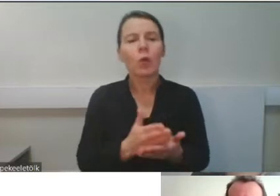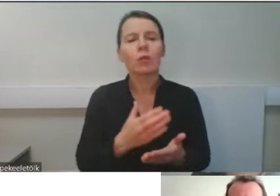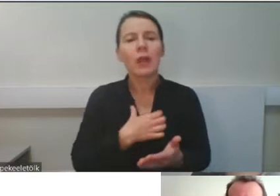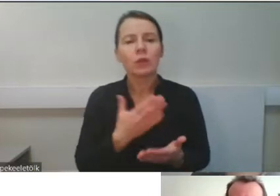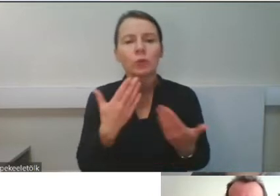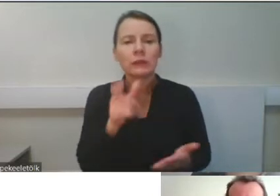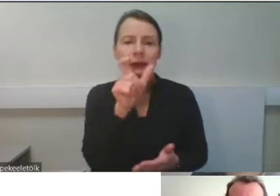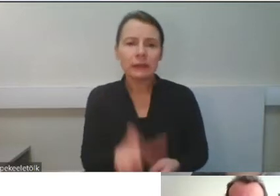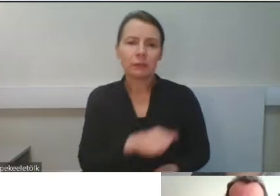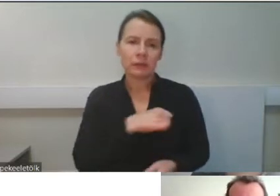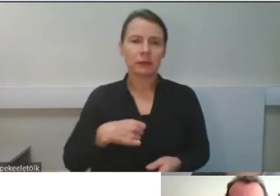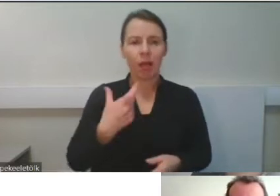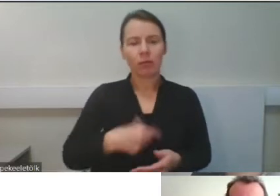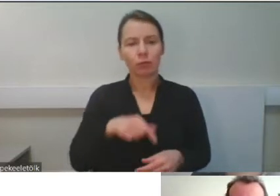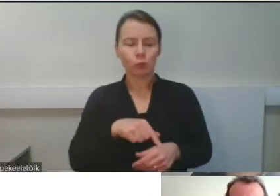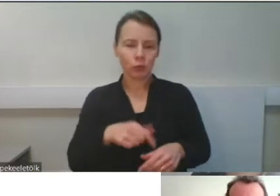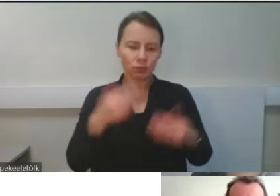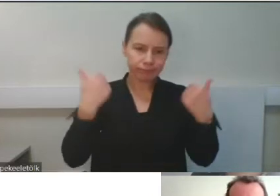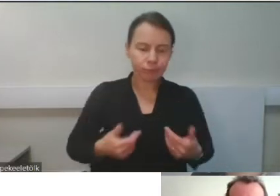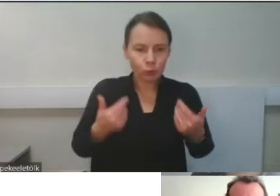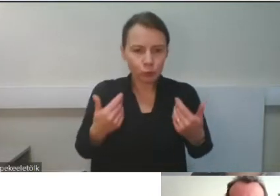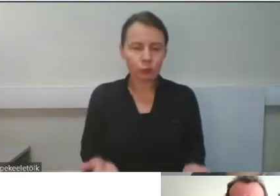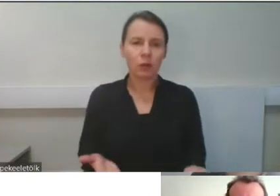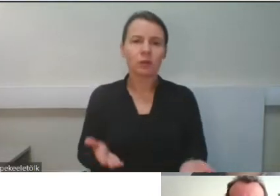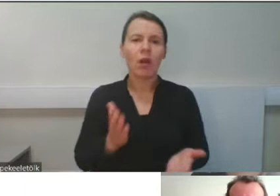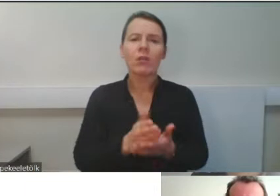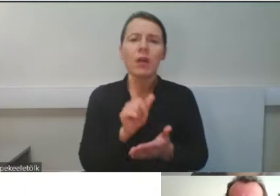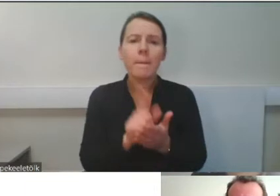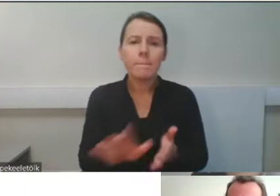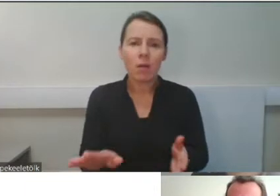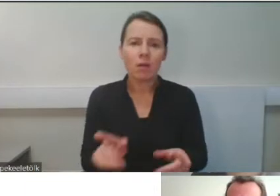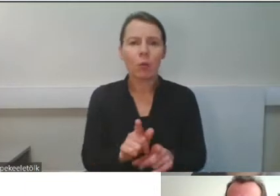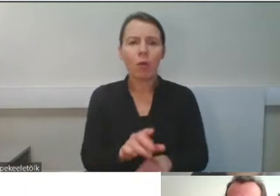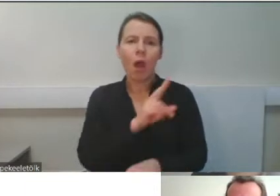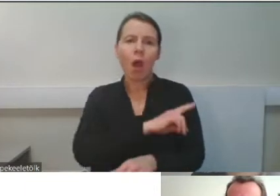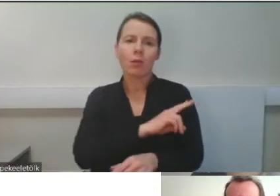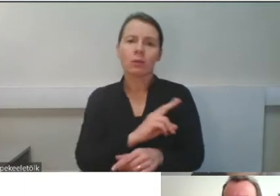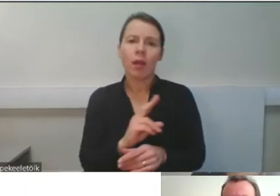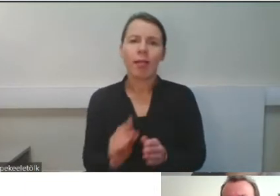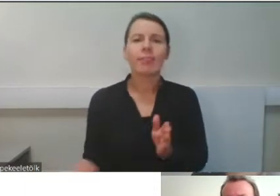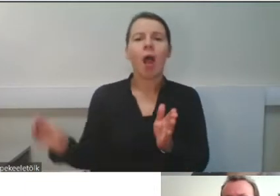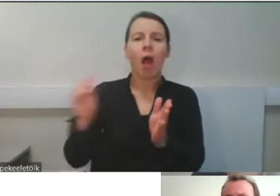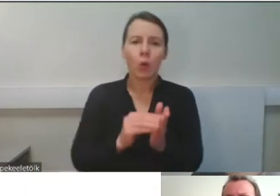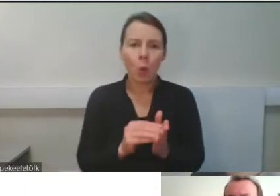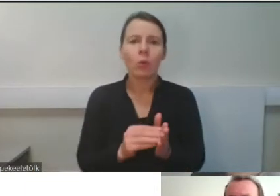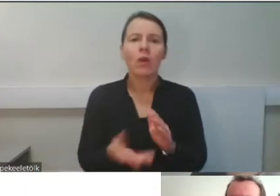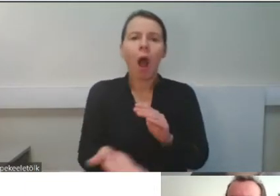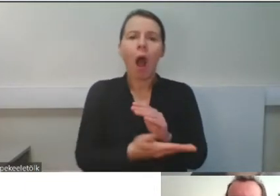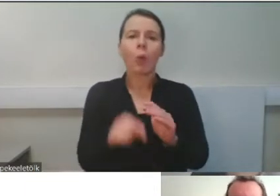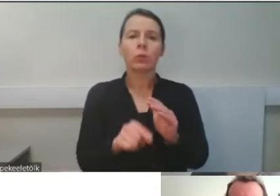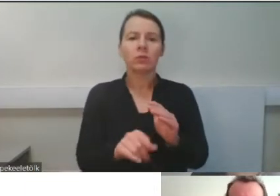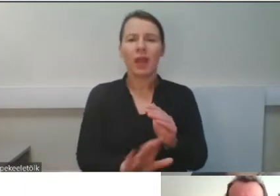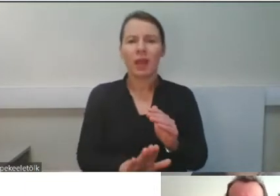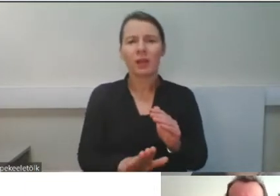siis raskused vähemalt ühes põhitegevuses või hoopis piirangud tööelus. Need andmed on